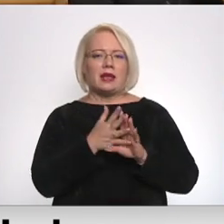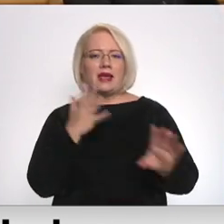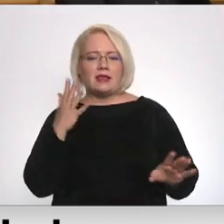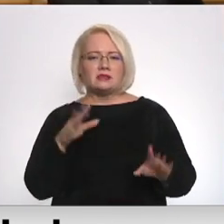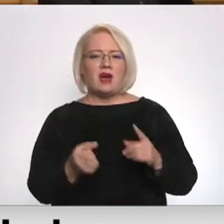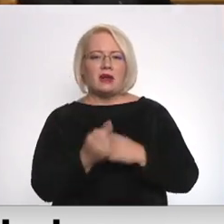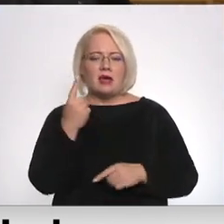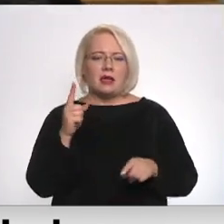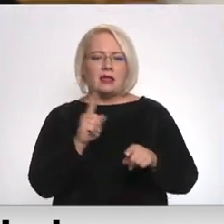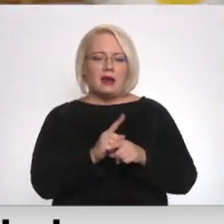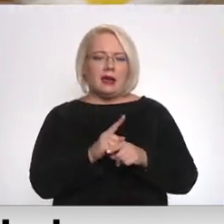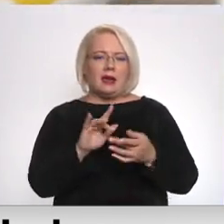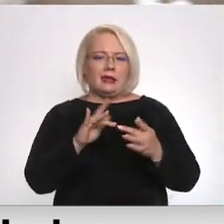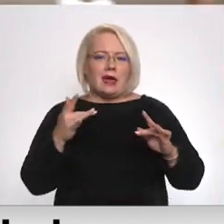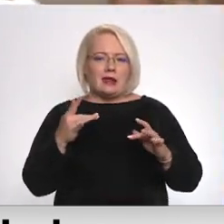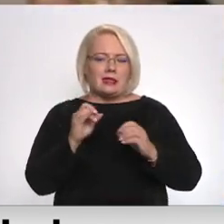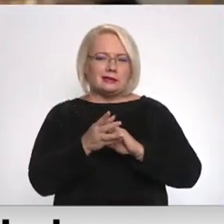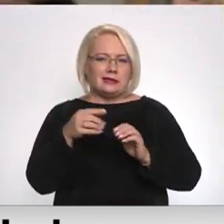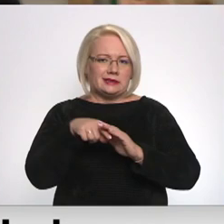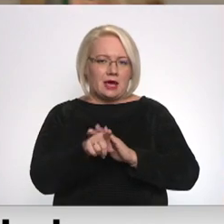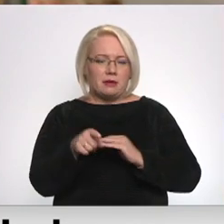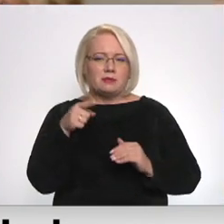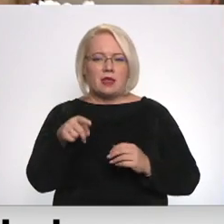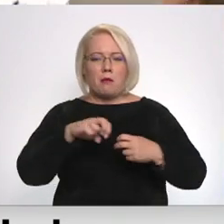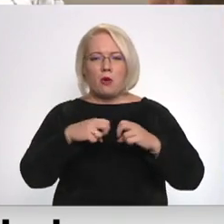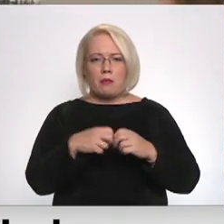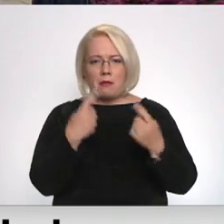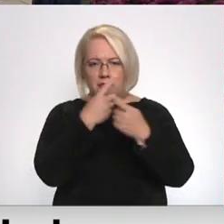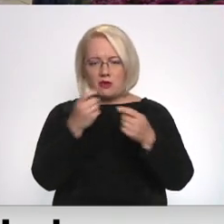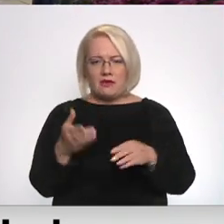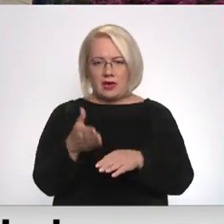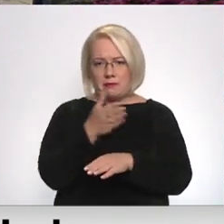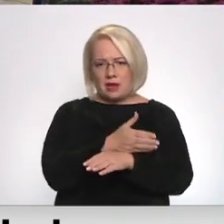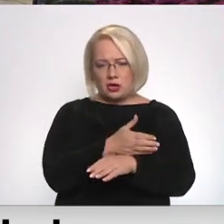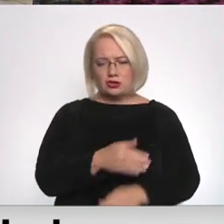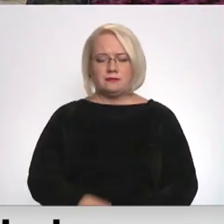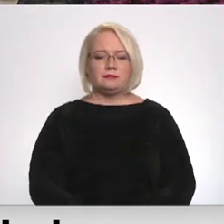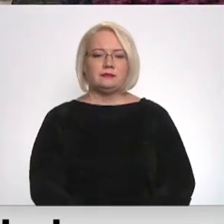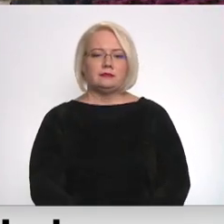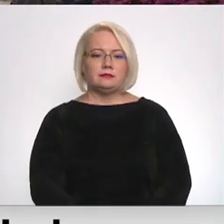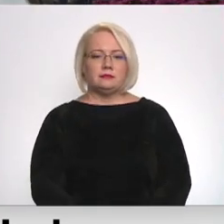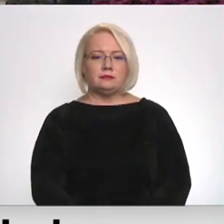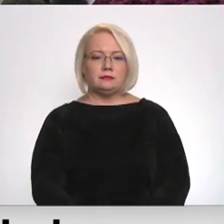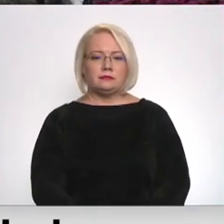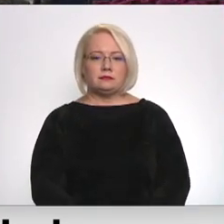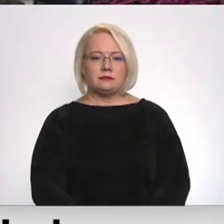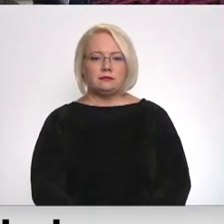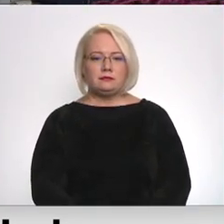elektroniskās sistēmas, par kuru īslaicīgām problēmām ziņots jau iepriekš. Krišs Kairis, Olofs Peršavicis, Latvijas televīzija. Metam iekšā.